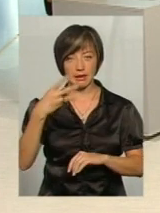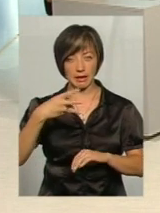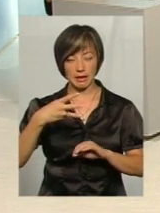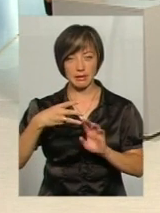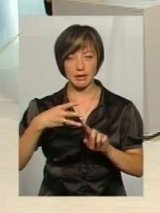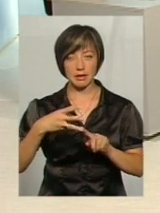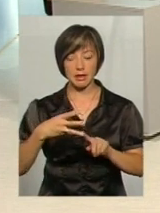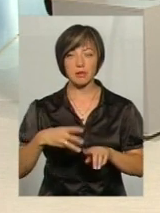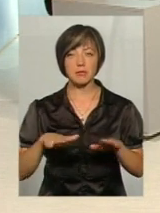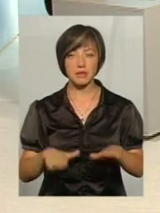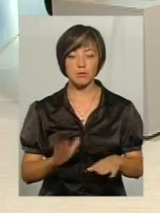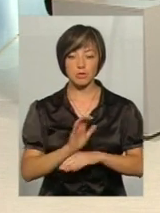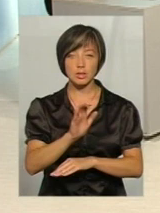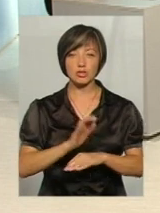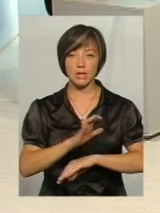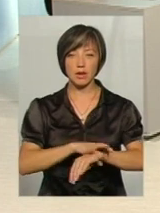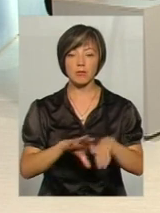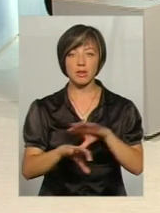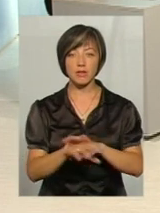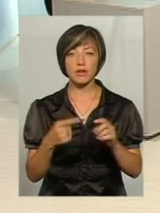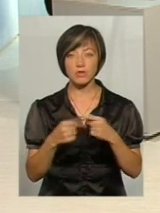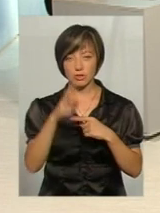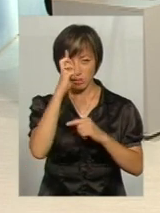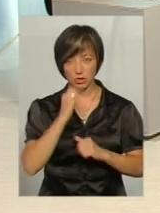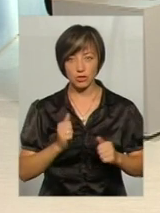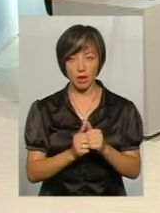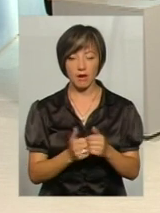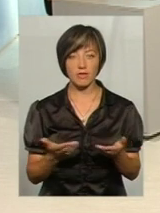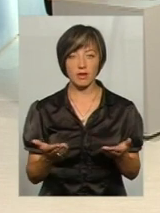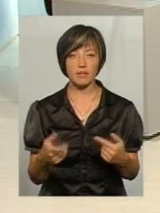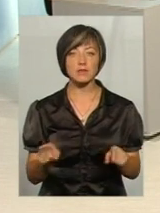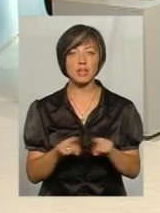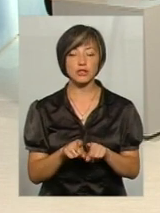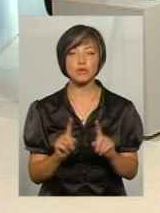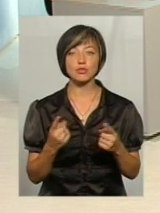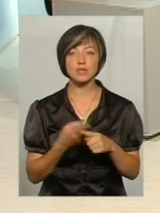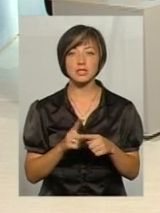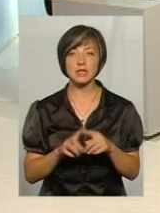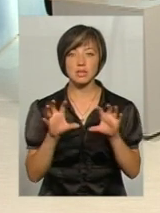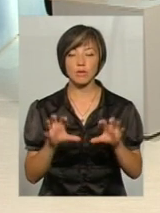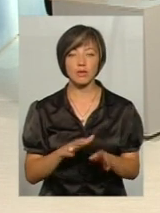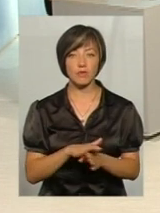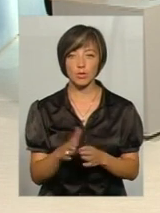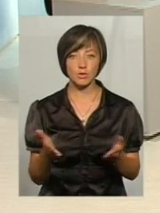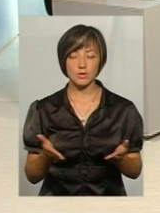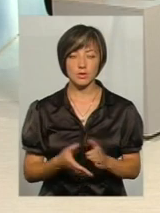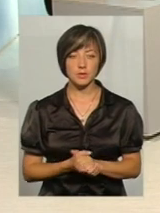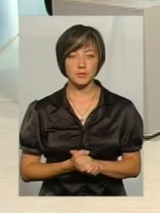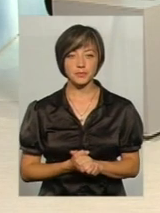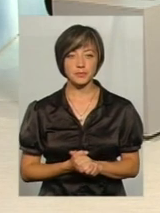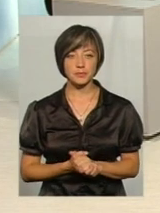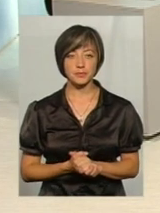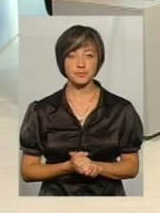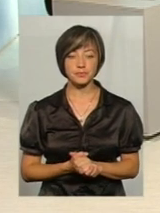з тих країн, яка постачає рабів в інші держави. То все ж таки, чому цей закон не виконується? Він же ж, ну,